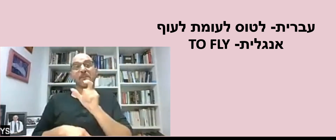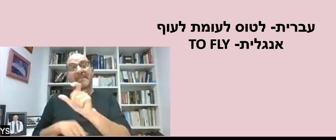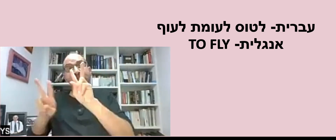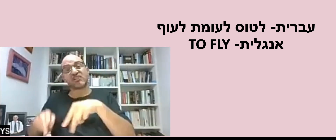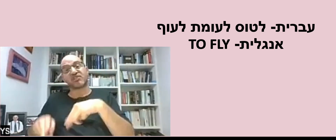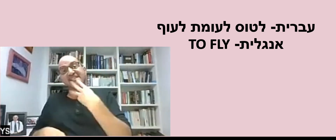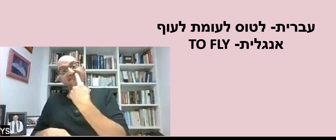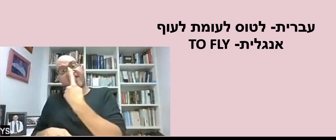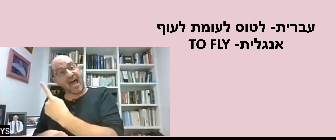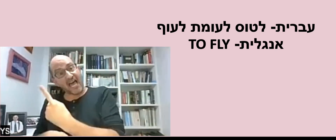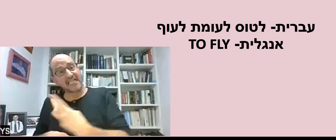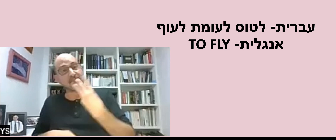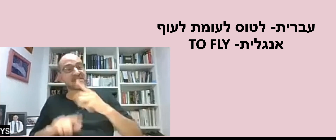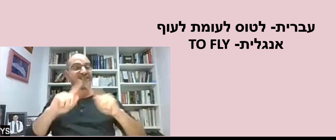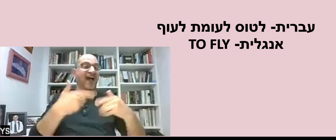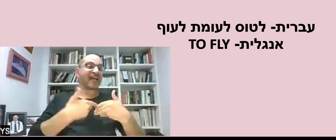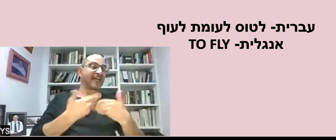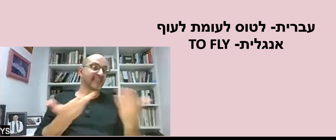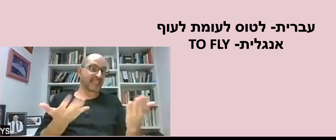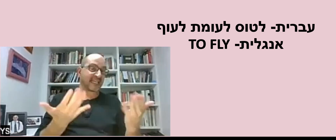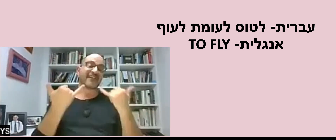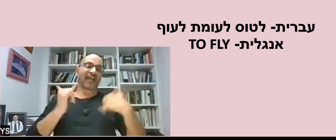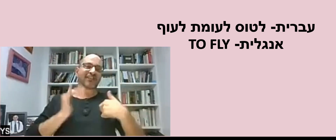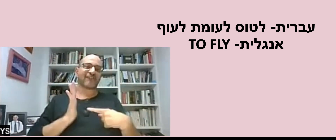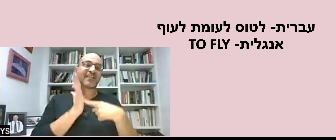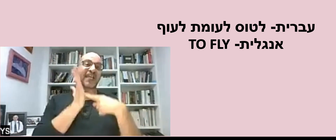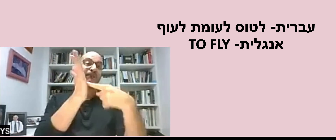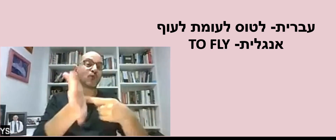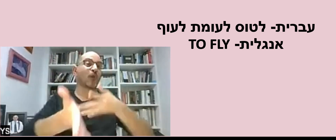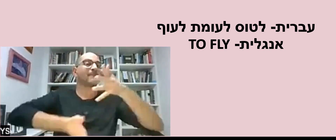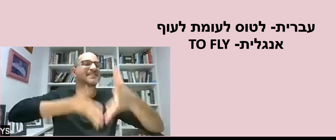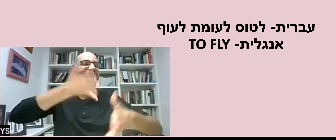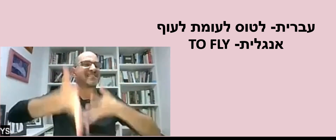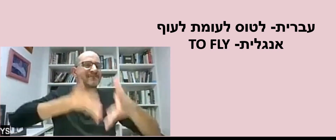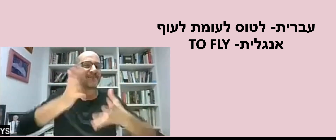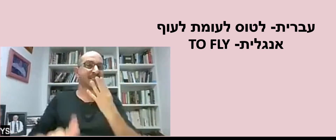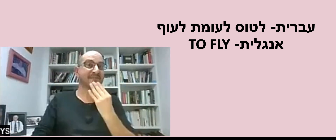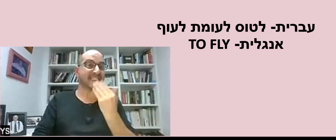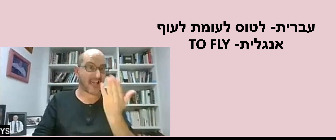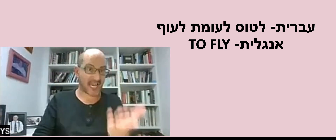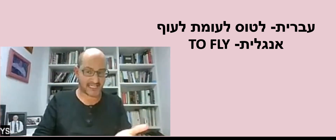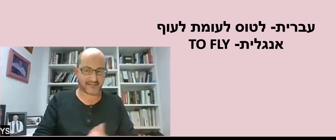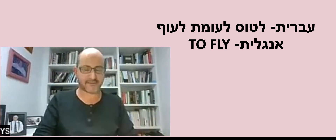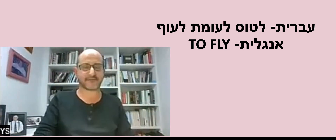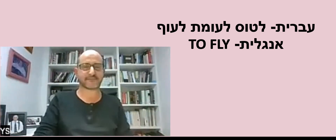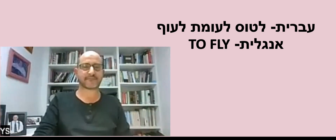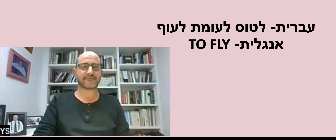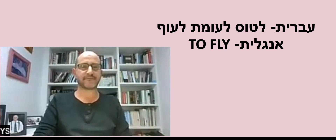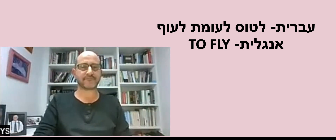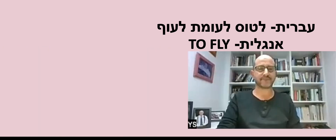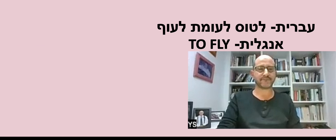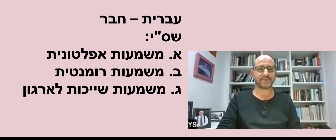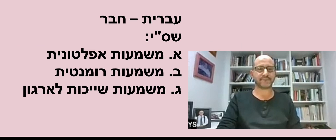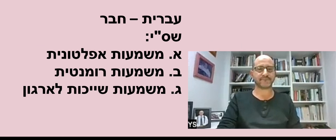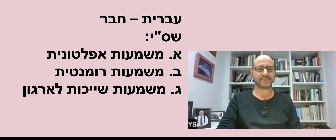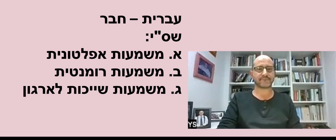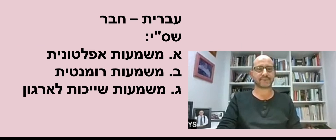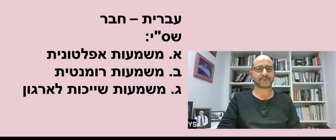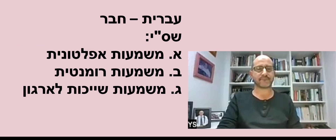מילים. יש מילים, לפעמים שיש מילים בשפה אחת, ובשפה שנייה אין אותה, ואני אתן אותה, למשל, בשפת הסימנים ישראלית, אני אדגים